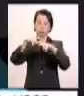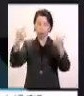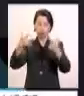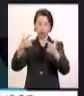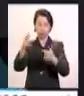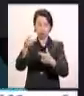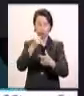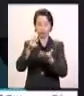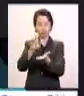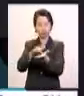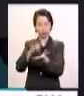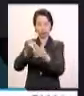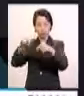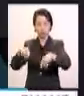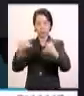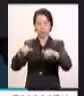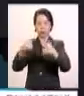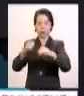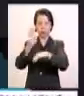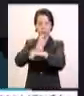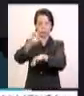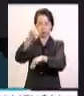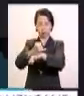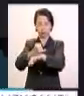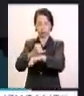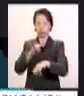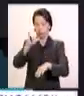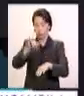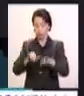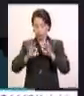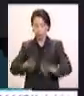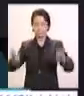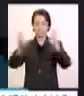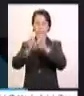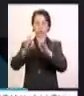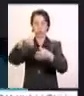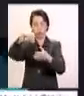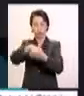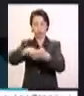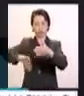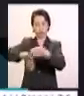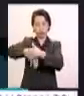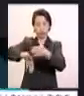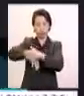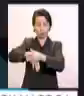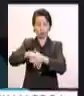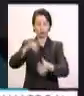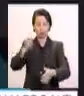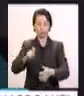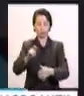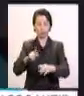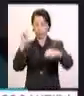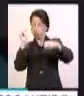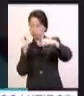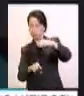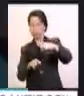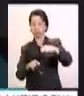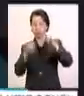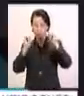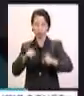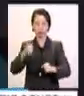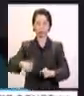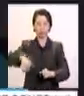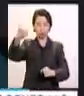ambil kesempatan bermain di stadium Bukit Jalil. Yang penting dalam bola sepak, kita kena jaringan gol baru boleh kita